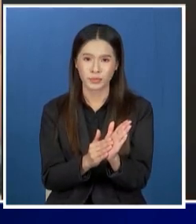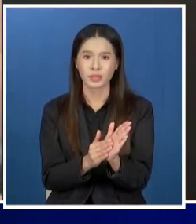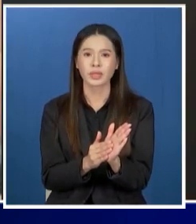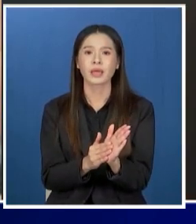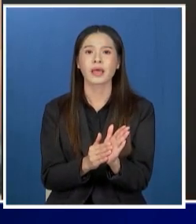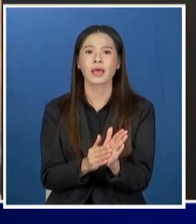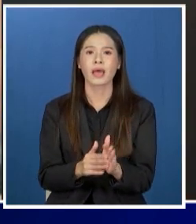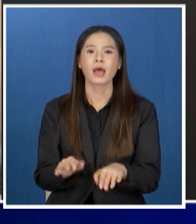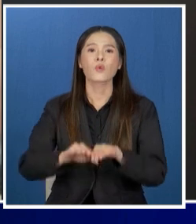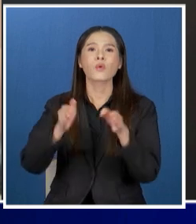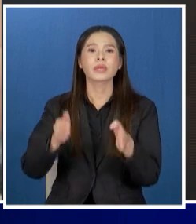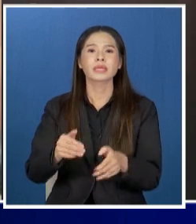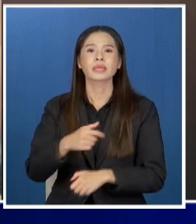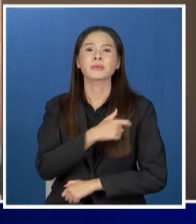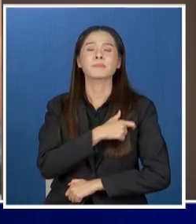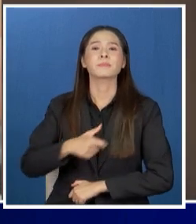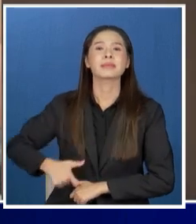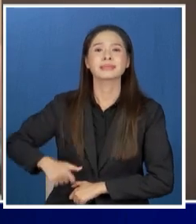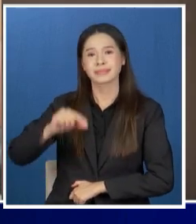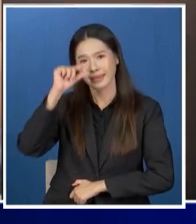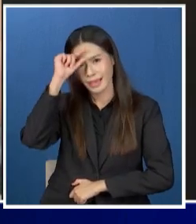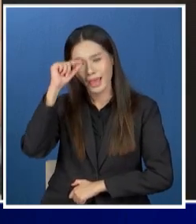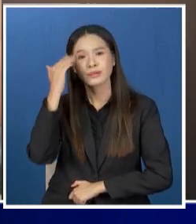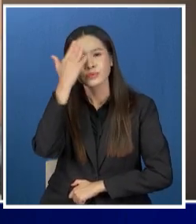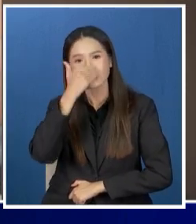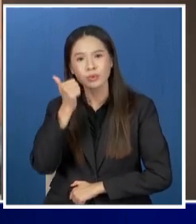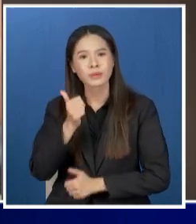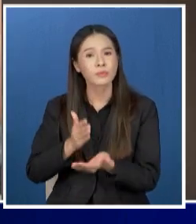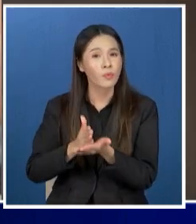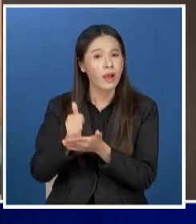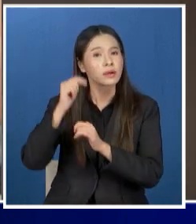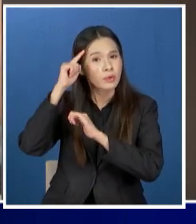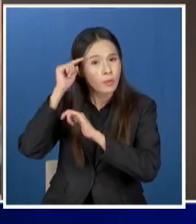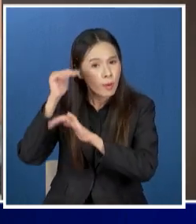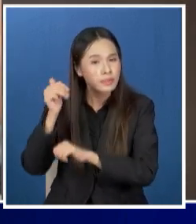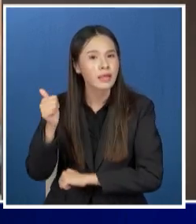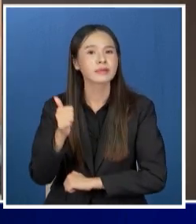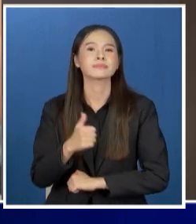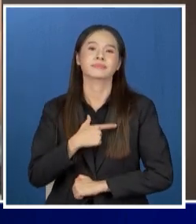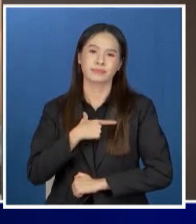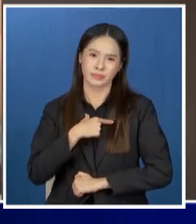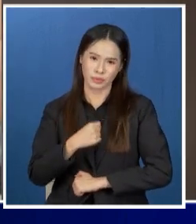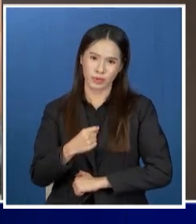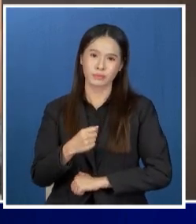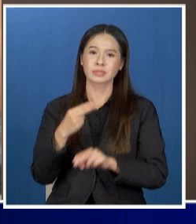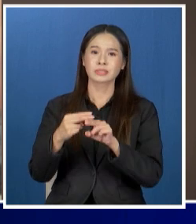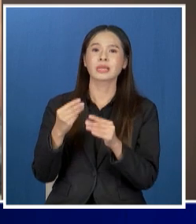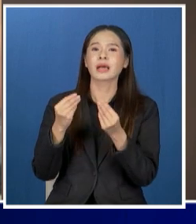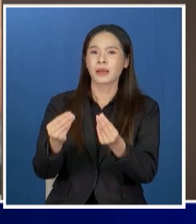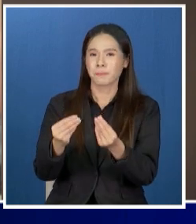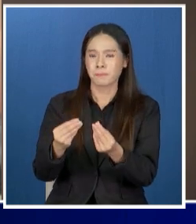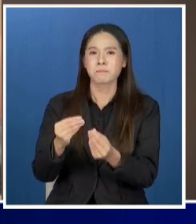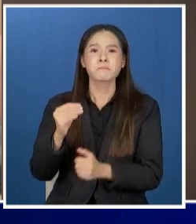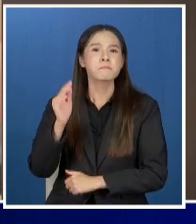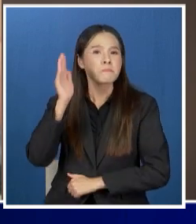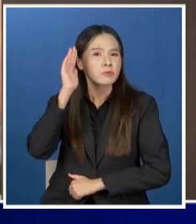ให้เวทีมิสแกรนด์ทำให้ผู้หญิงสวยๆมีความหวังประสบความสำเร็จในชีวิตชื่นชอบคุณณวัฒน์มอบฉายาเจ้าพ่อนางง